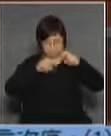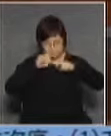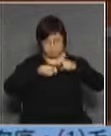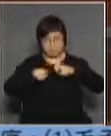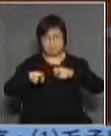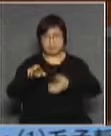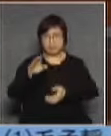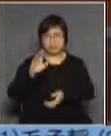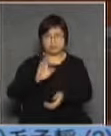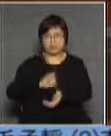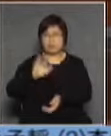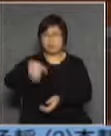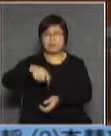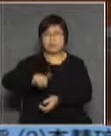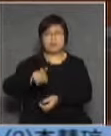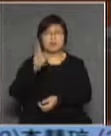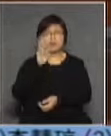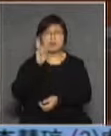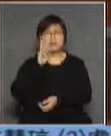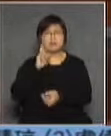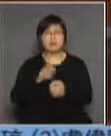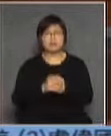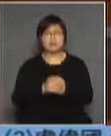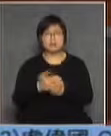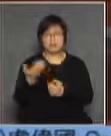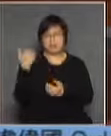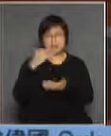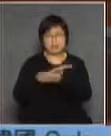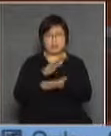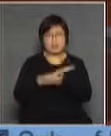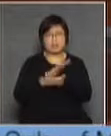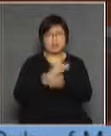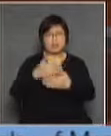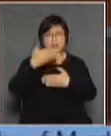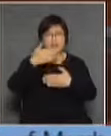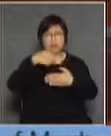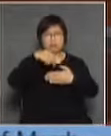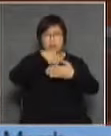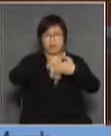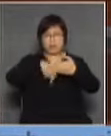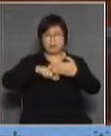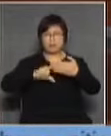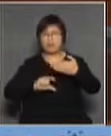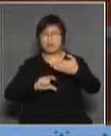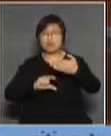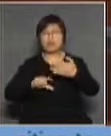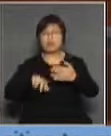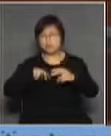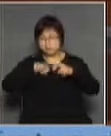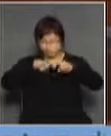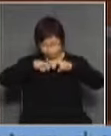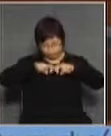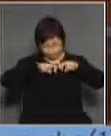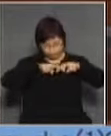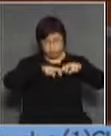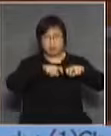禍根啊，好似呢個嘅多年前短裝事件咁樣呢，係抽查到揾係追